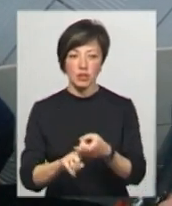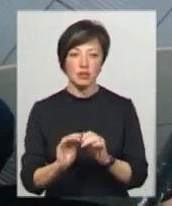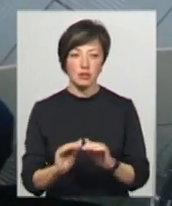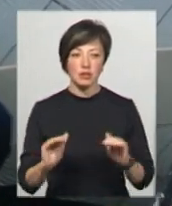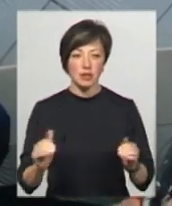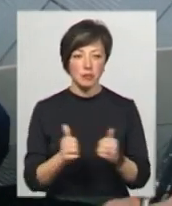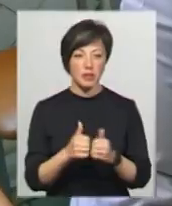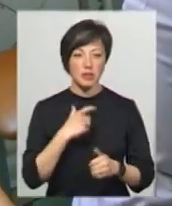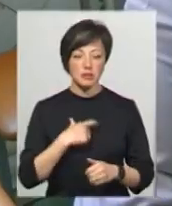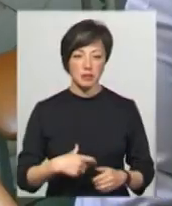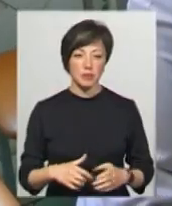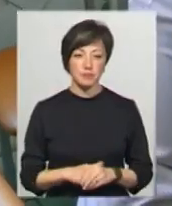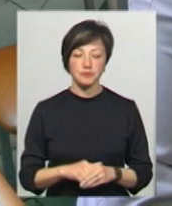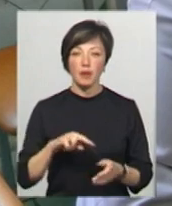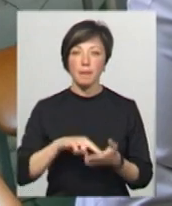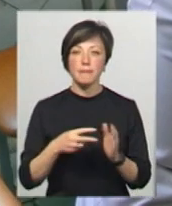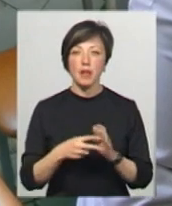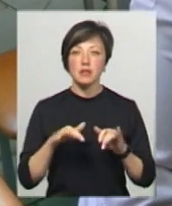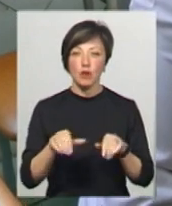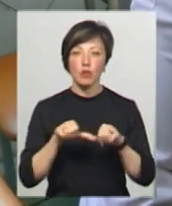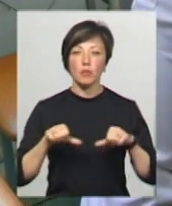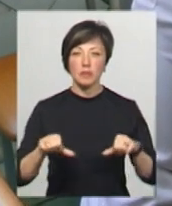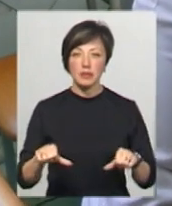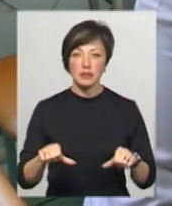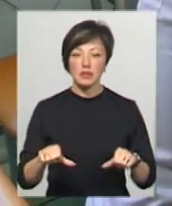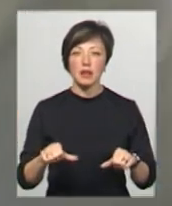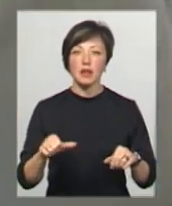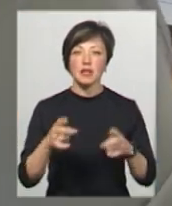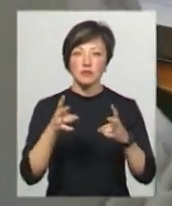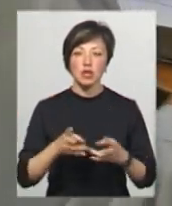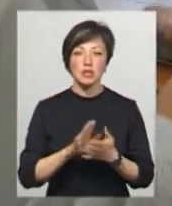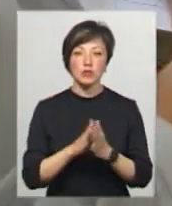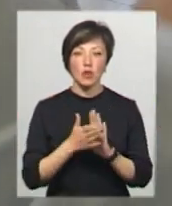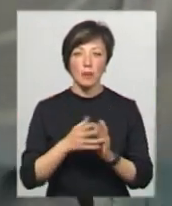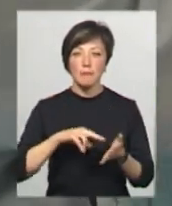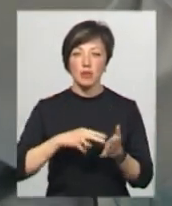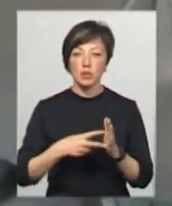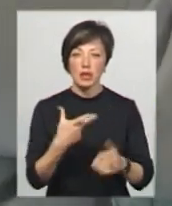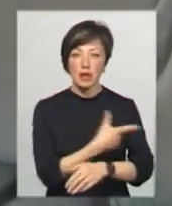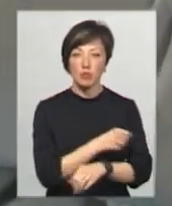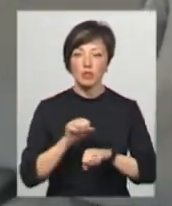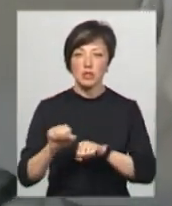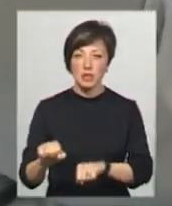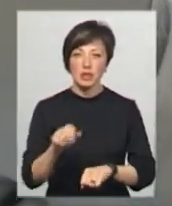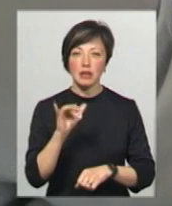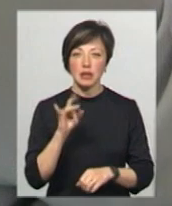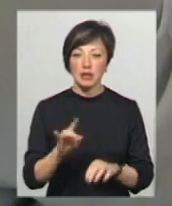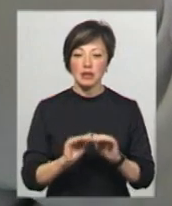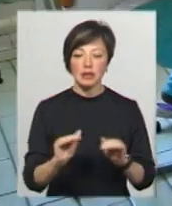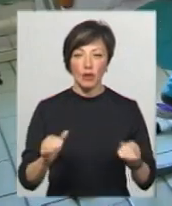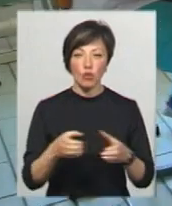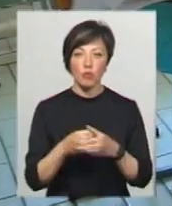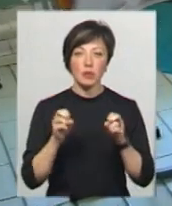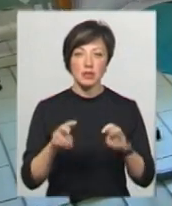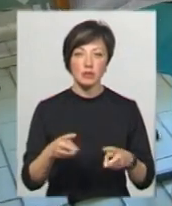дітей біля себе. План заходів Комісії техногенної безпеки з надзвичайних ситуацій передбачає імунізацію від кору нещеплених дітей та груп